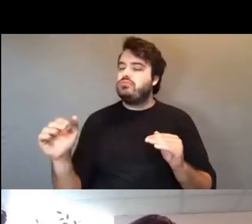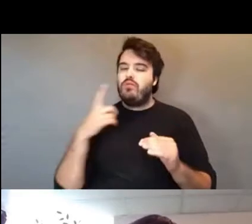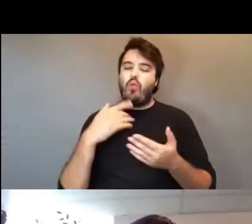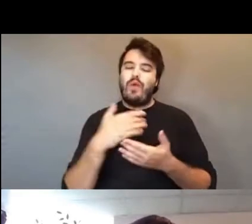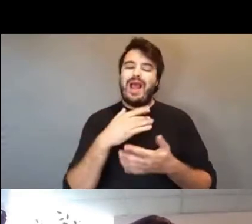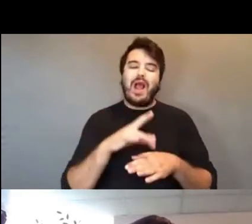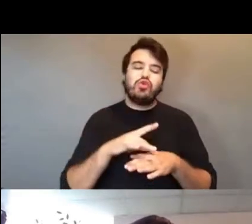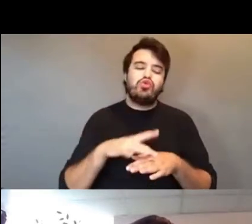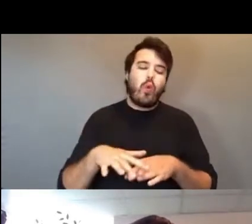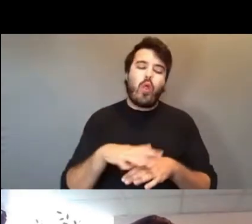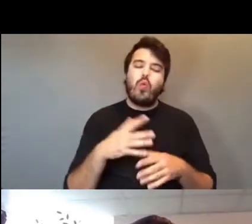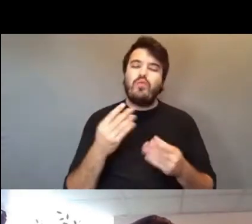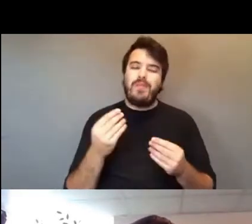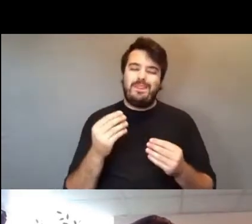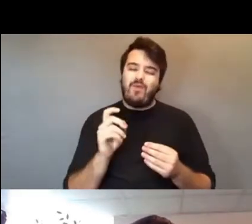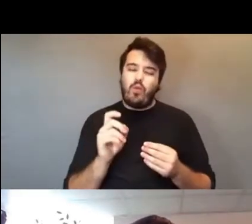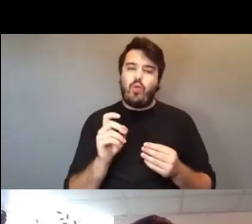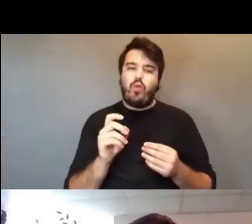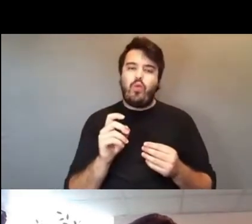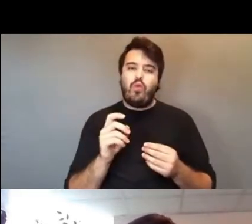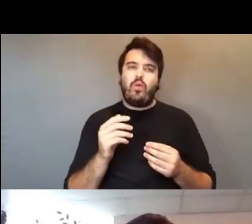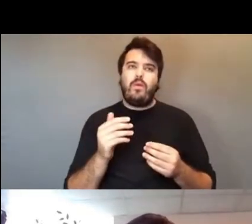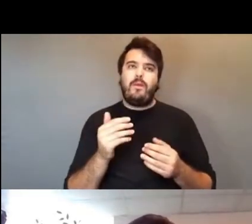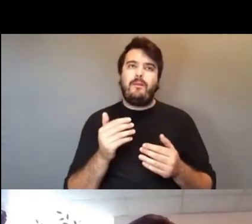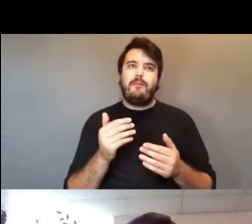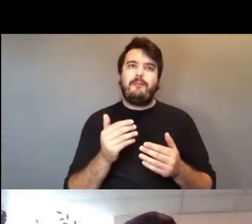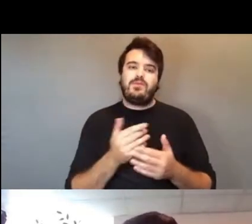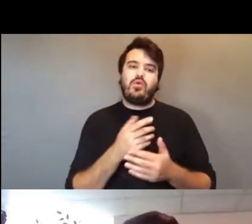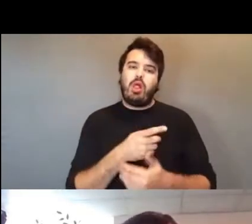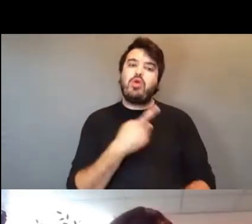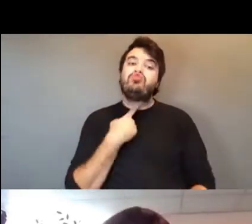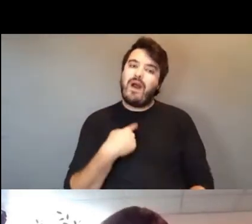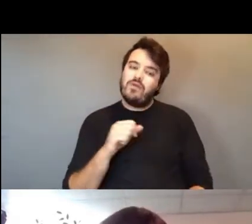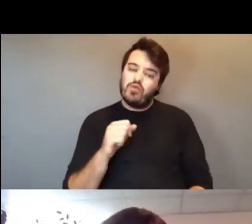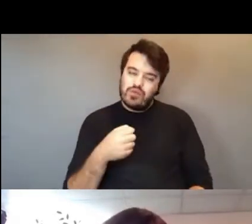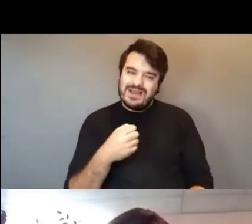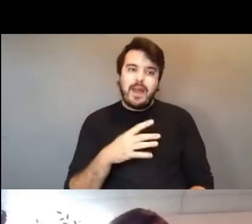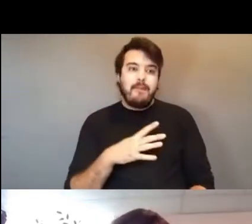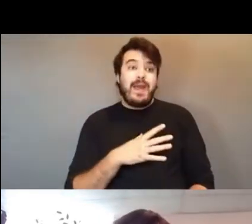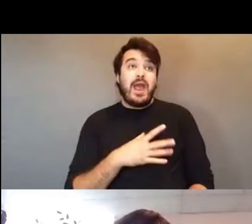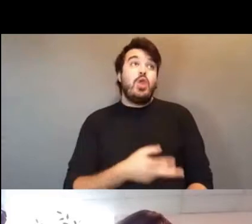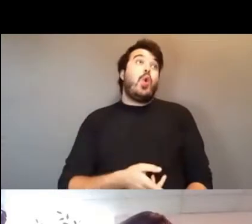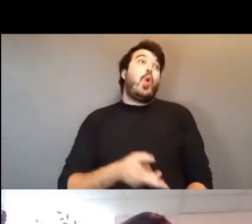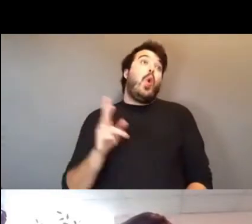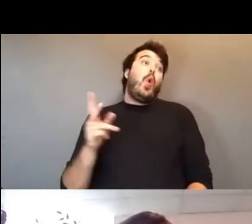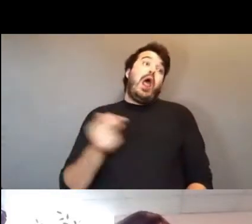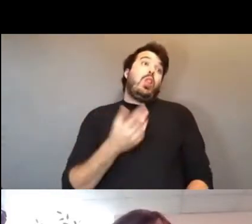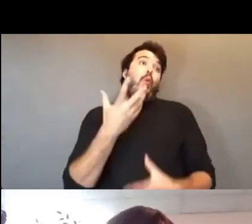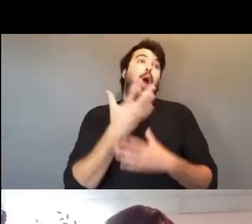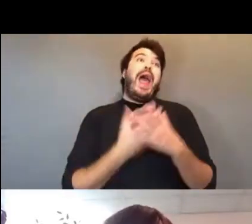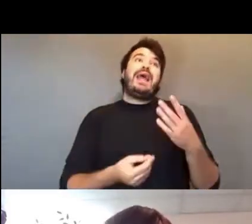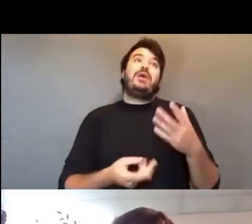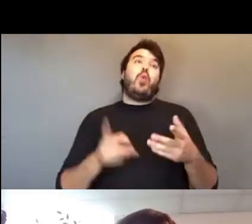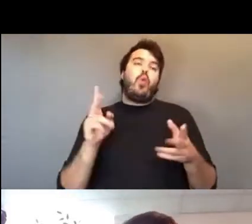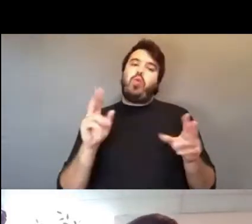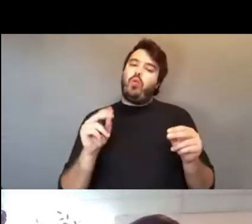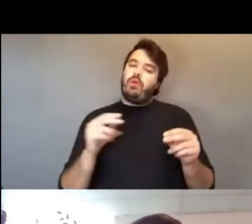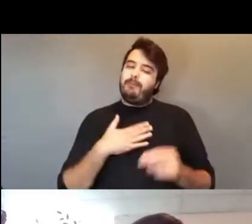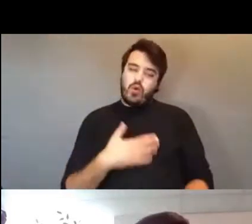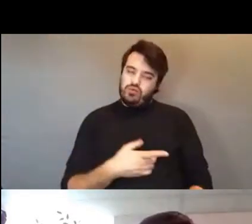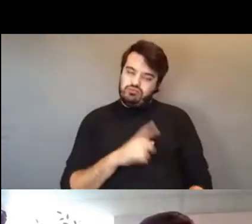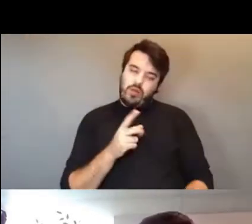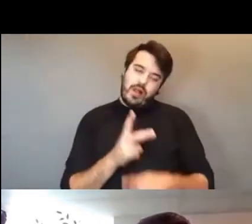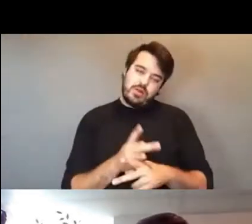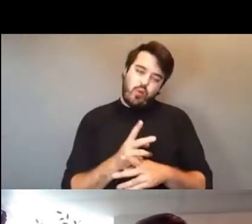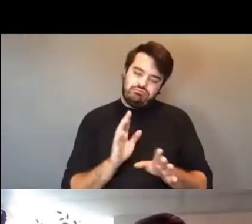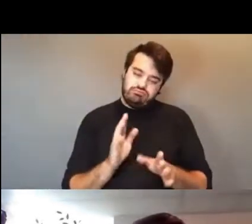humide parce qu'elle a soif, mais elle n'aime pas être noyée. Donc, arrosez pas trop. Et puis,